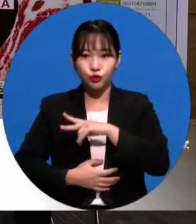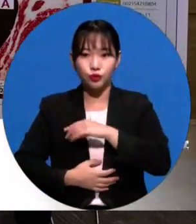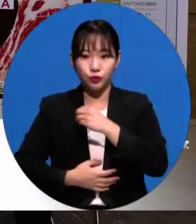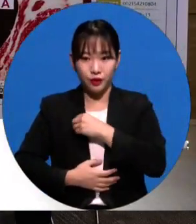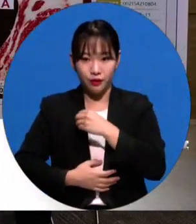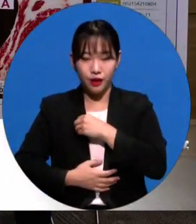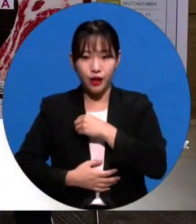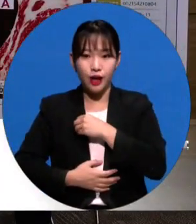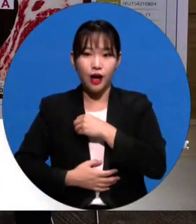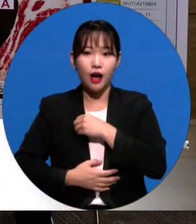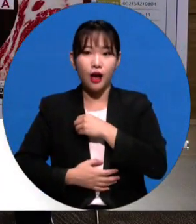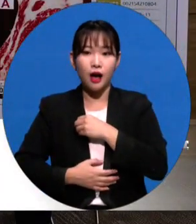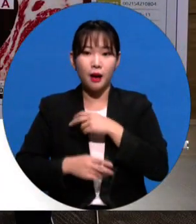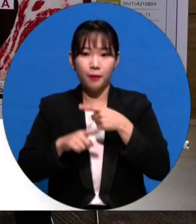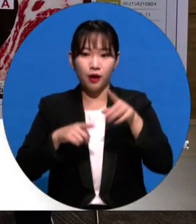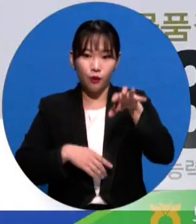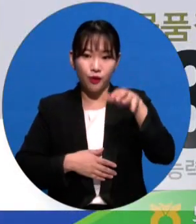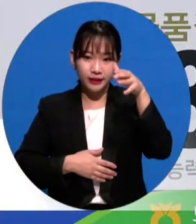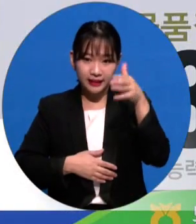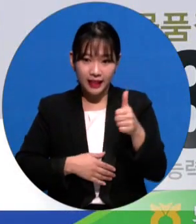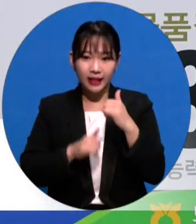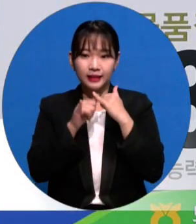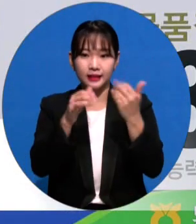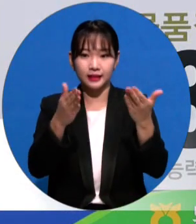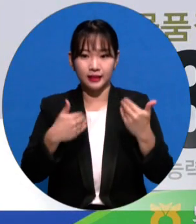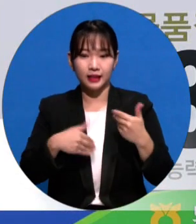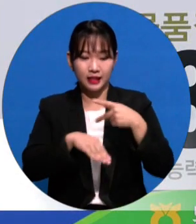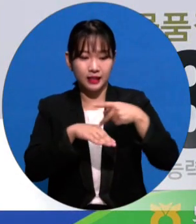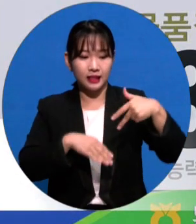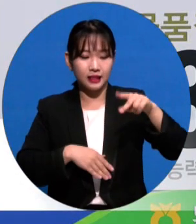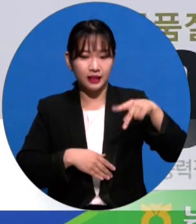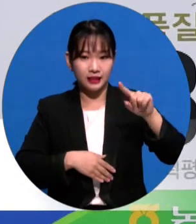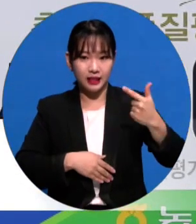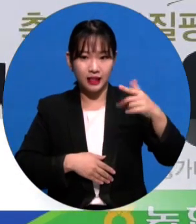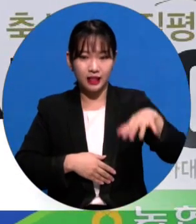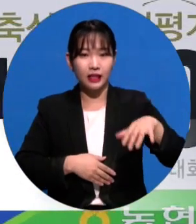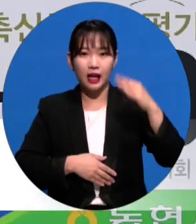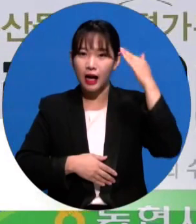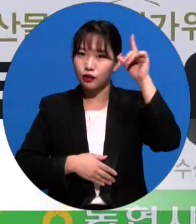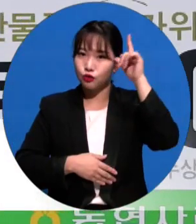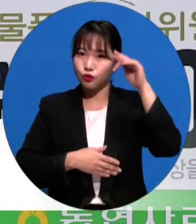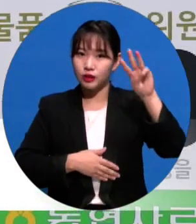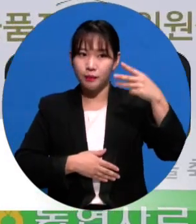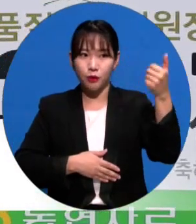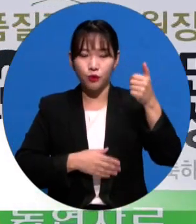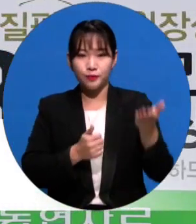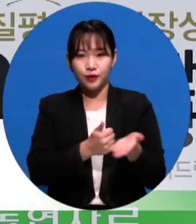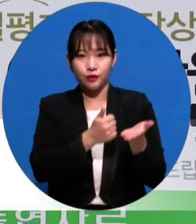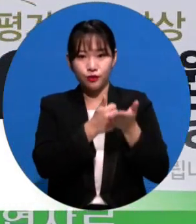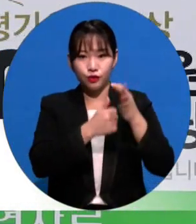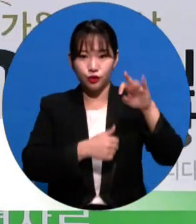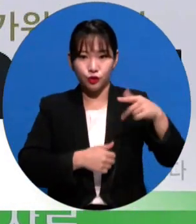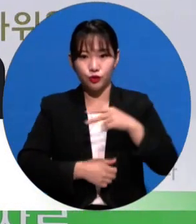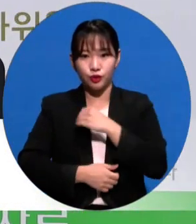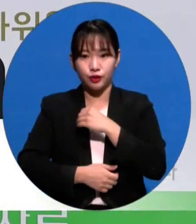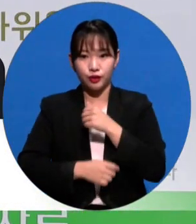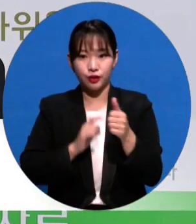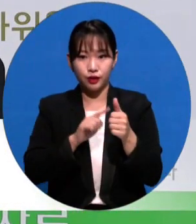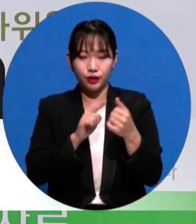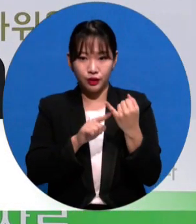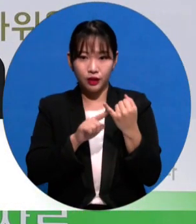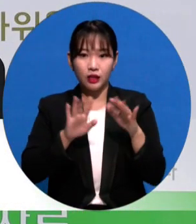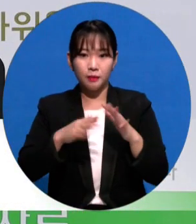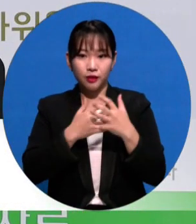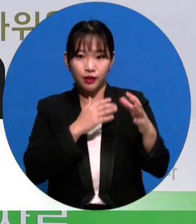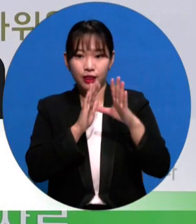품질평가원장상을 수상했습니다. 신안군 장산면에서 한우 350마리를 사육하는 윤성숙 조합원은 이번